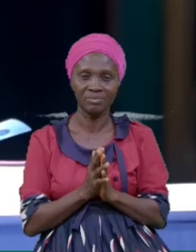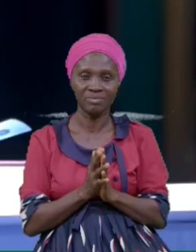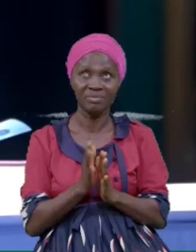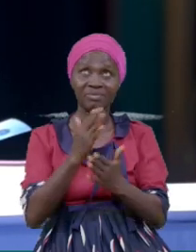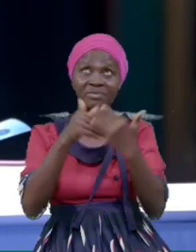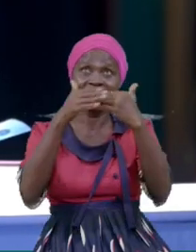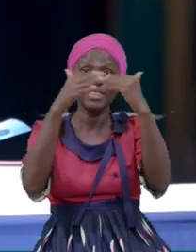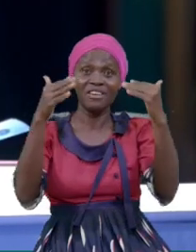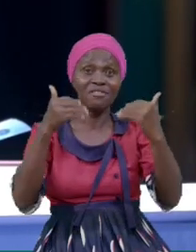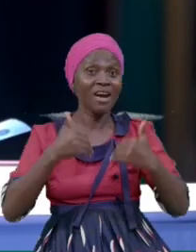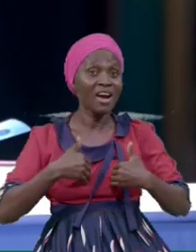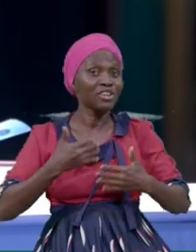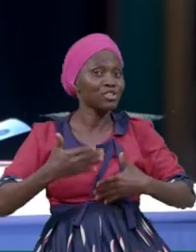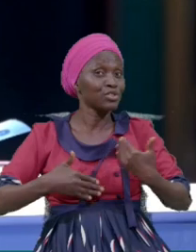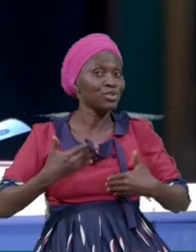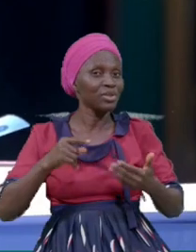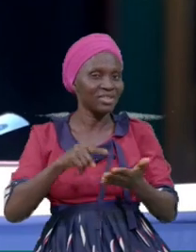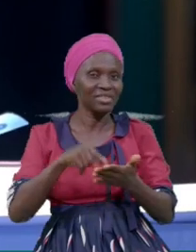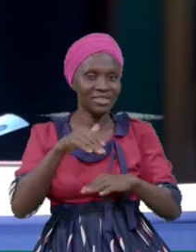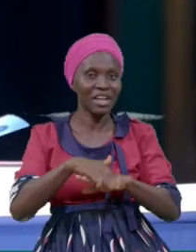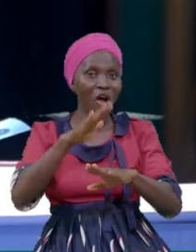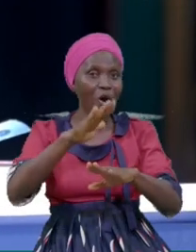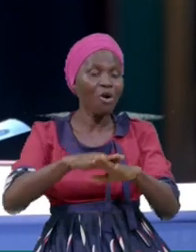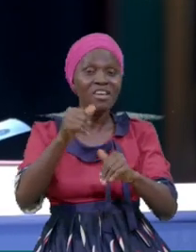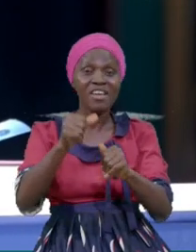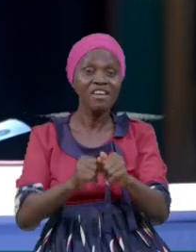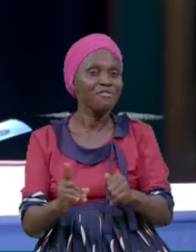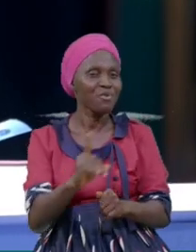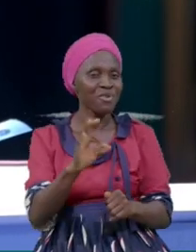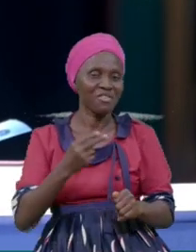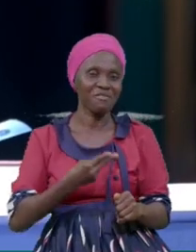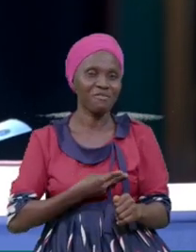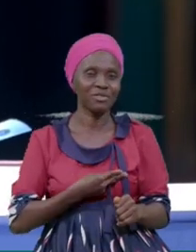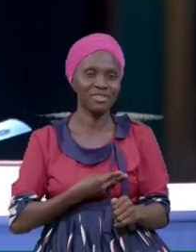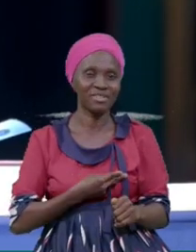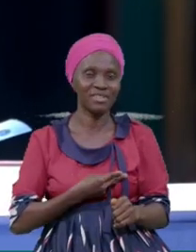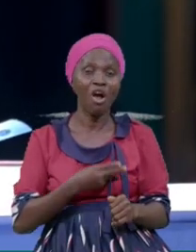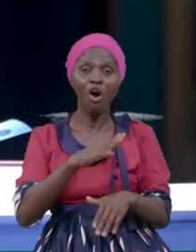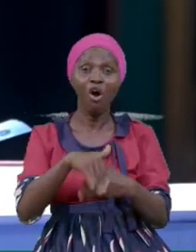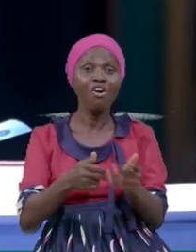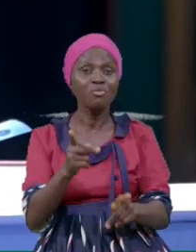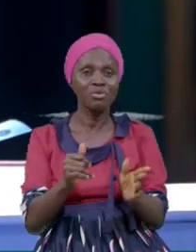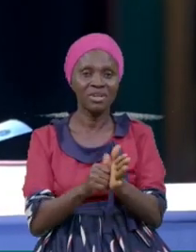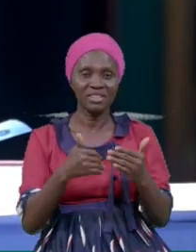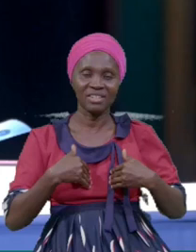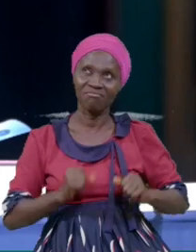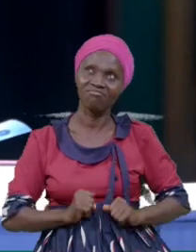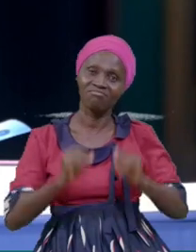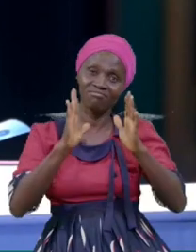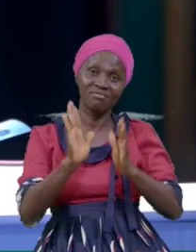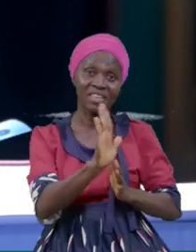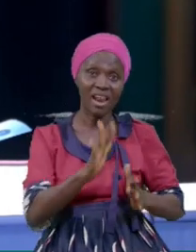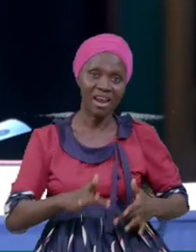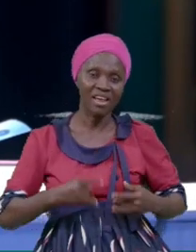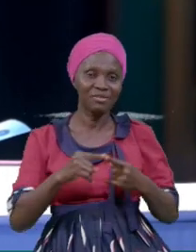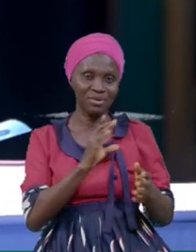Il y a la joie au ciel ce soir pour nous tous qui avons donné notre vie, qui avons donné notre vie au